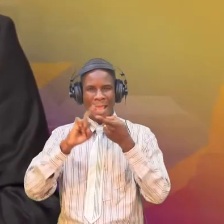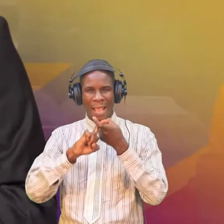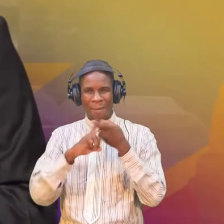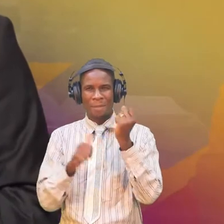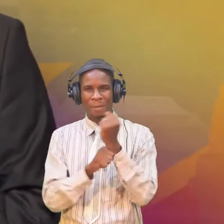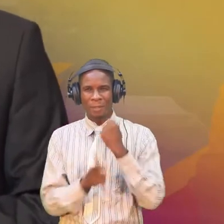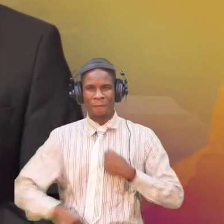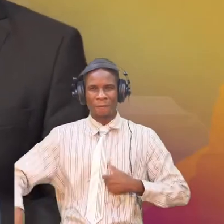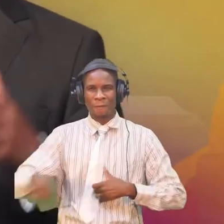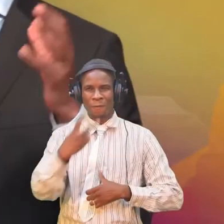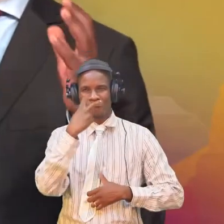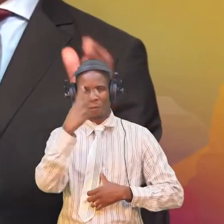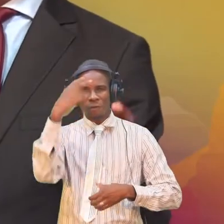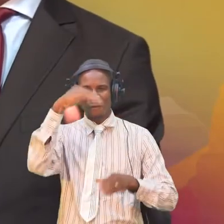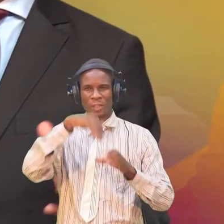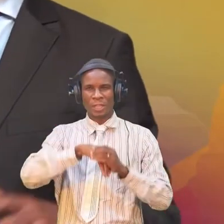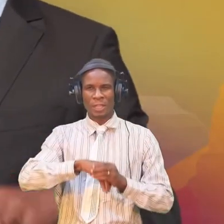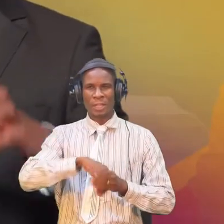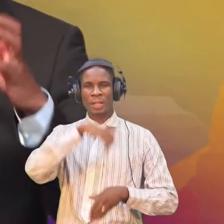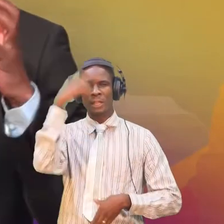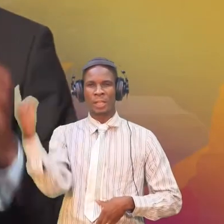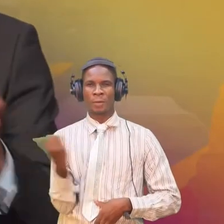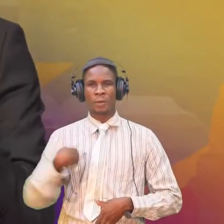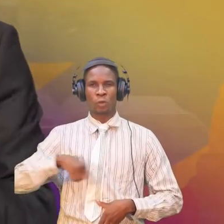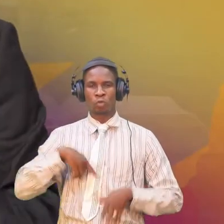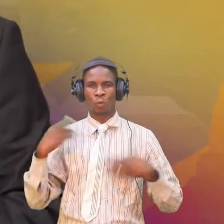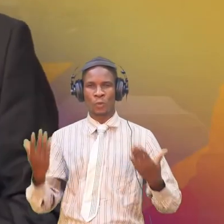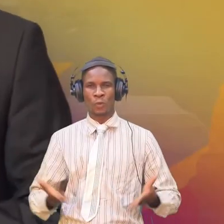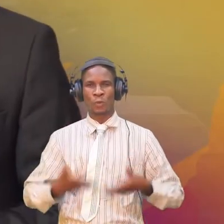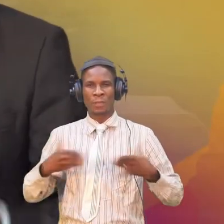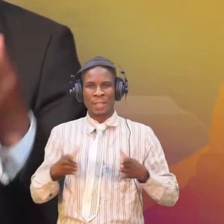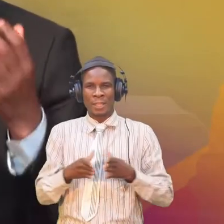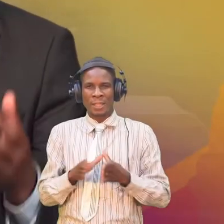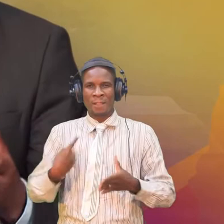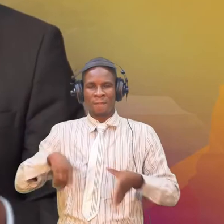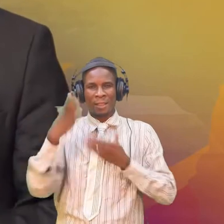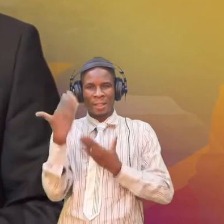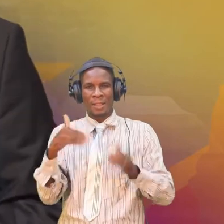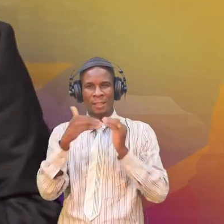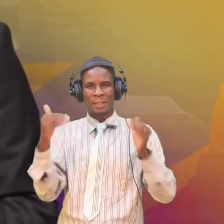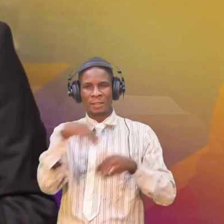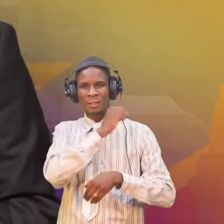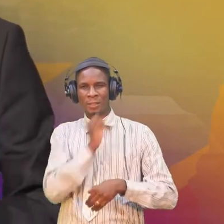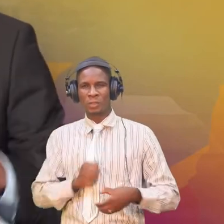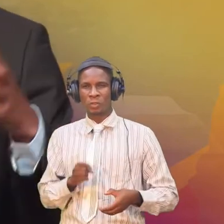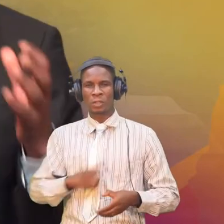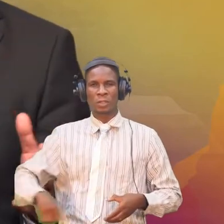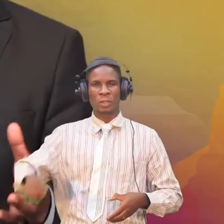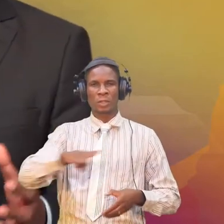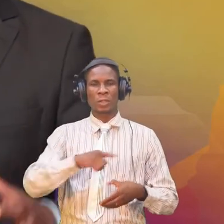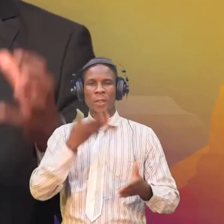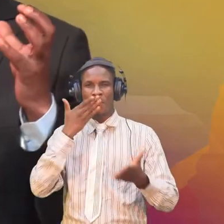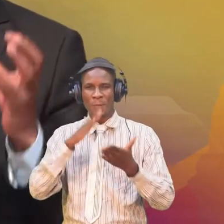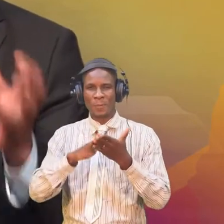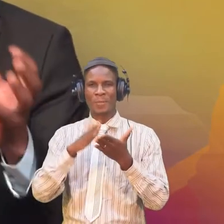Amis téléspectateurs, partout où vous nous suivez, nous sommes watazamaji wapendwa, kila mahali